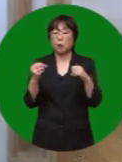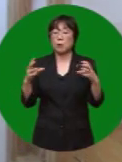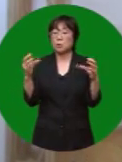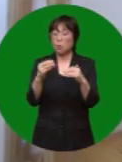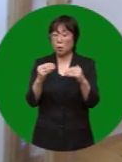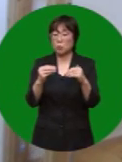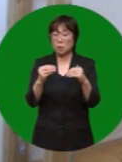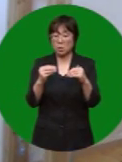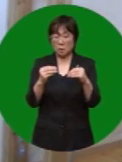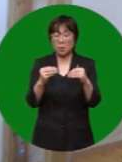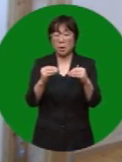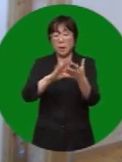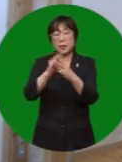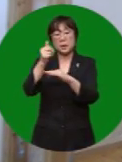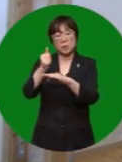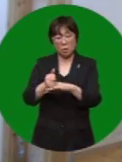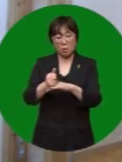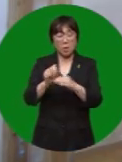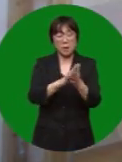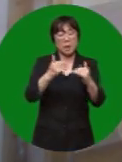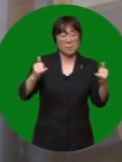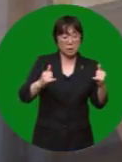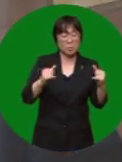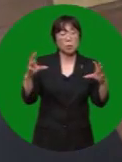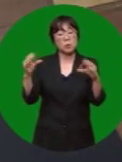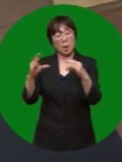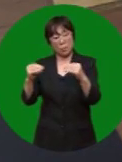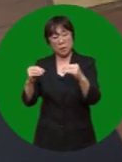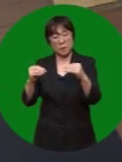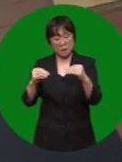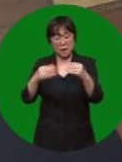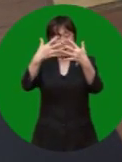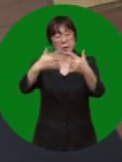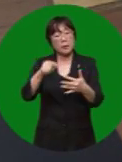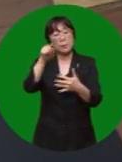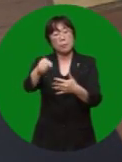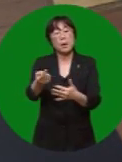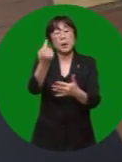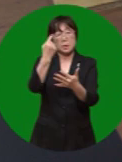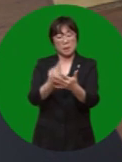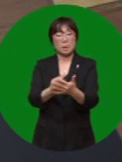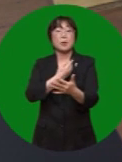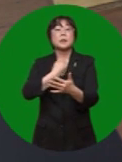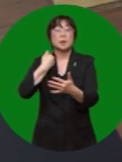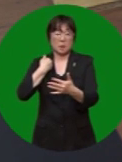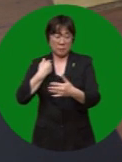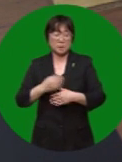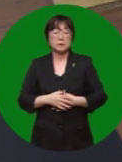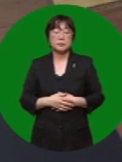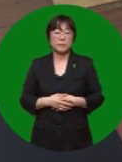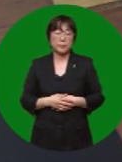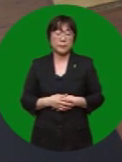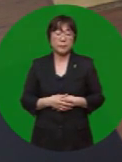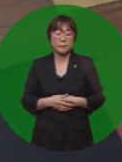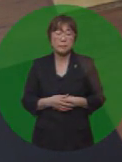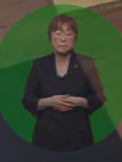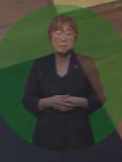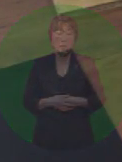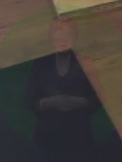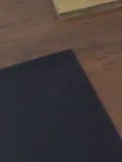ワクワクトークなどの知事と県民との対話にお茶の間からご参加いただくことができます。